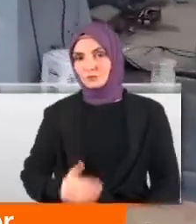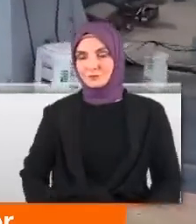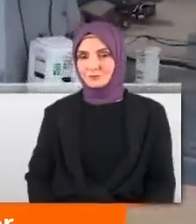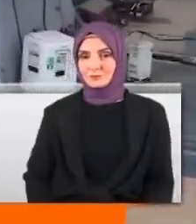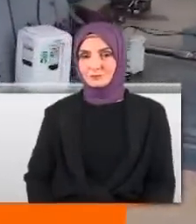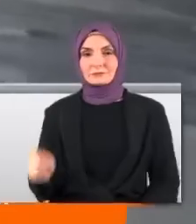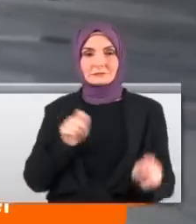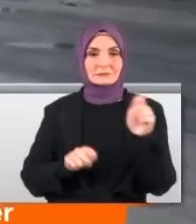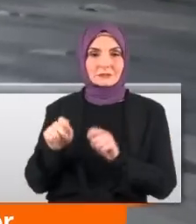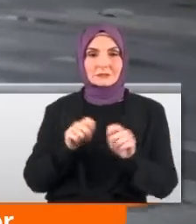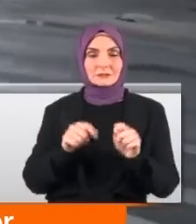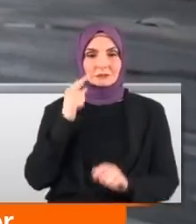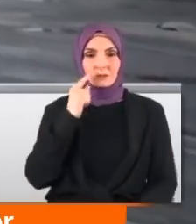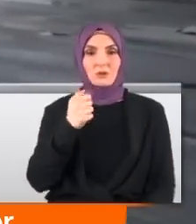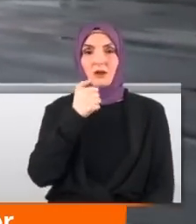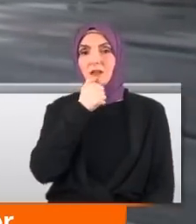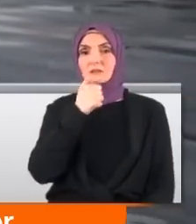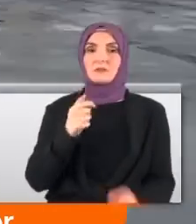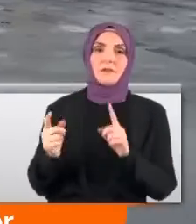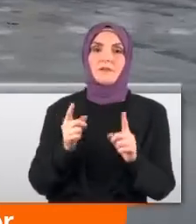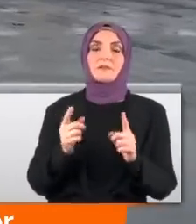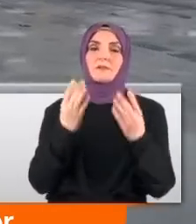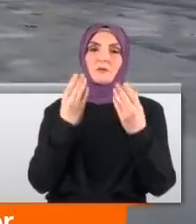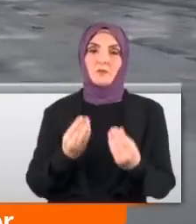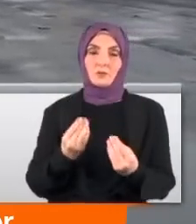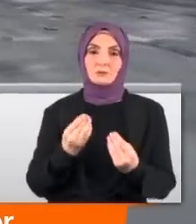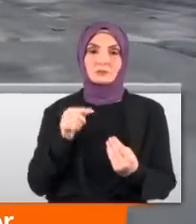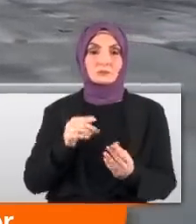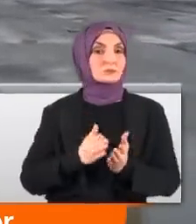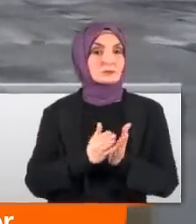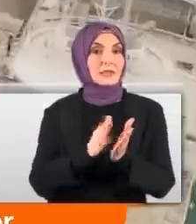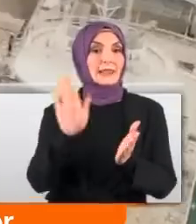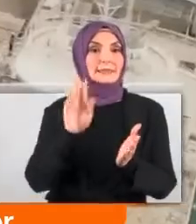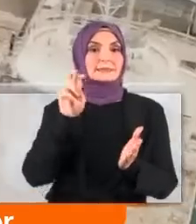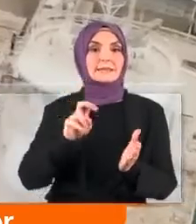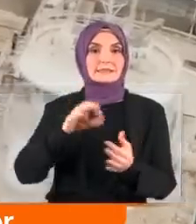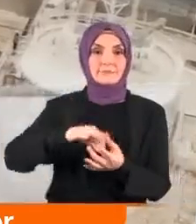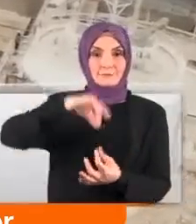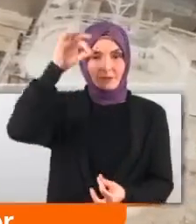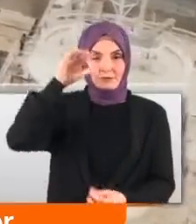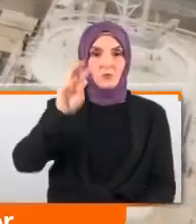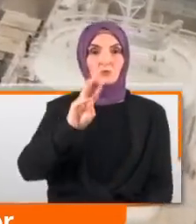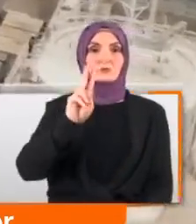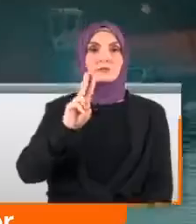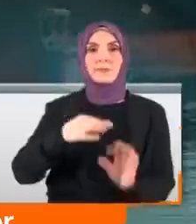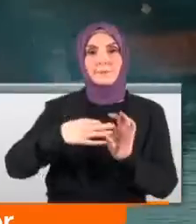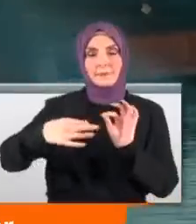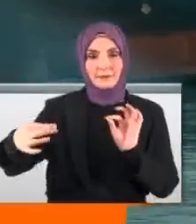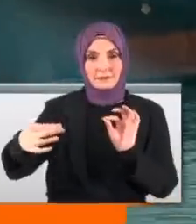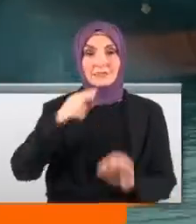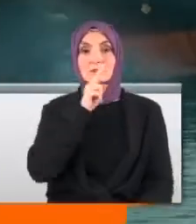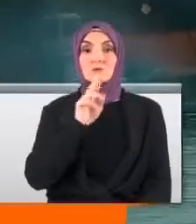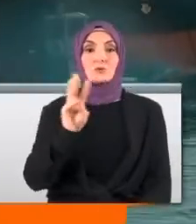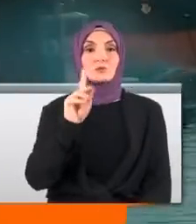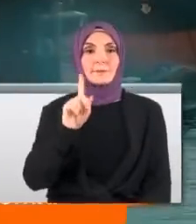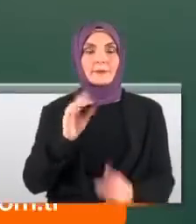Yapımı tam 6 yıl sürdü. TCG Anadolu 58 metre yüksekliğinde, 32 metre genişliğinde ve 231